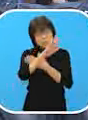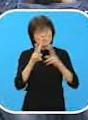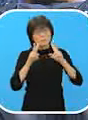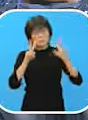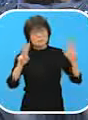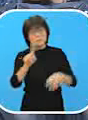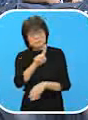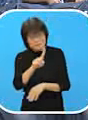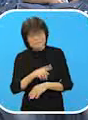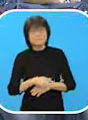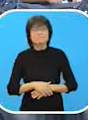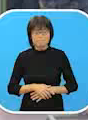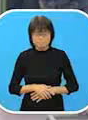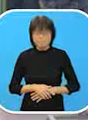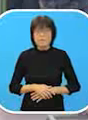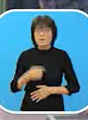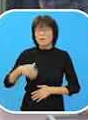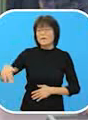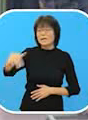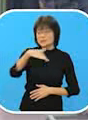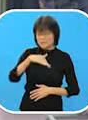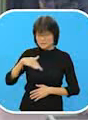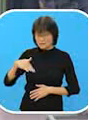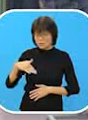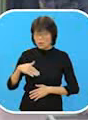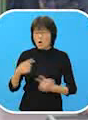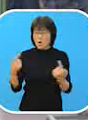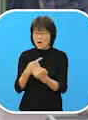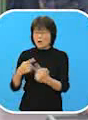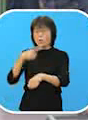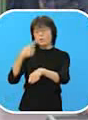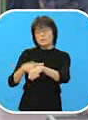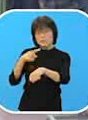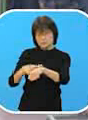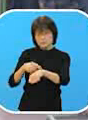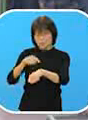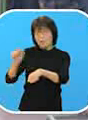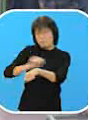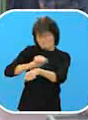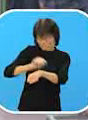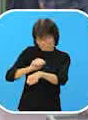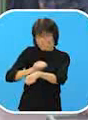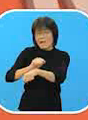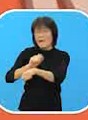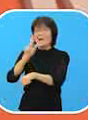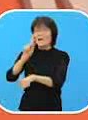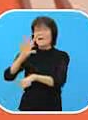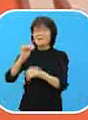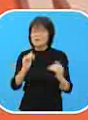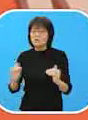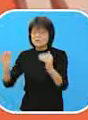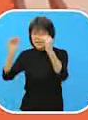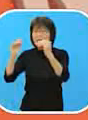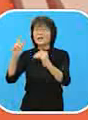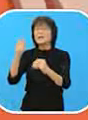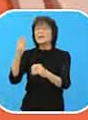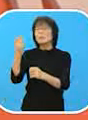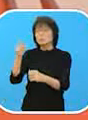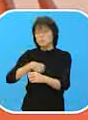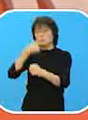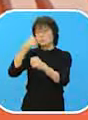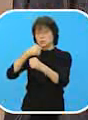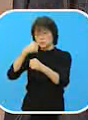今後のビジョンを聞かせてもらえますか。 私たちの持っている加工技術にさらに磨きをかけて、付加価値の高い製品を